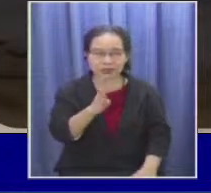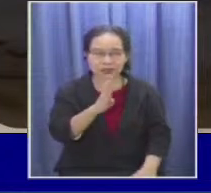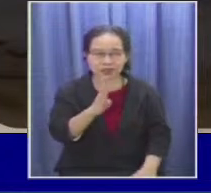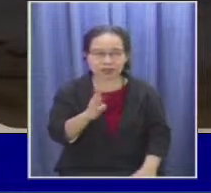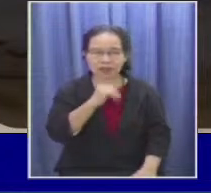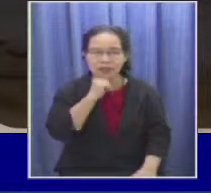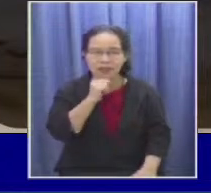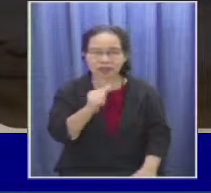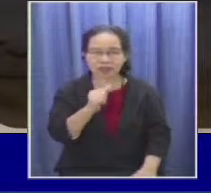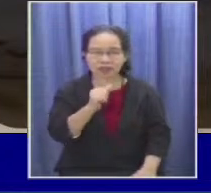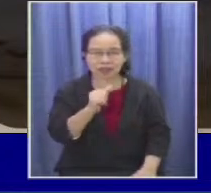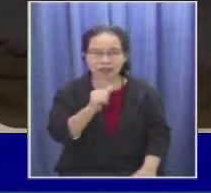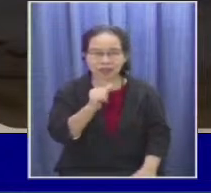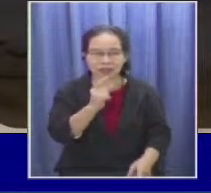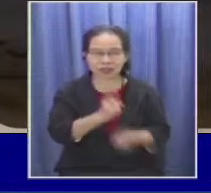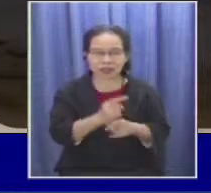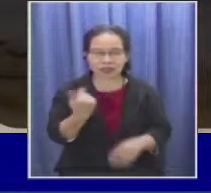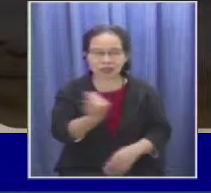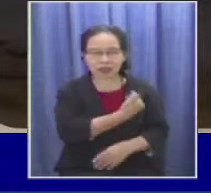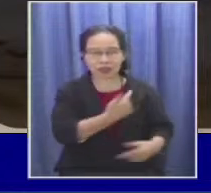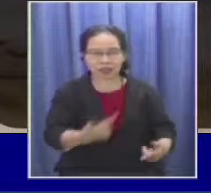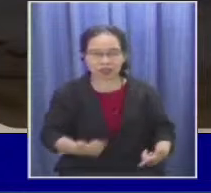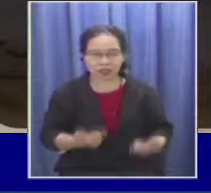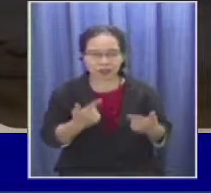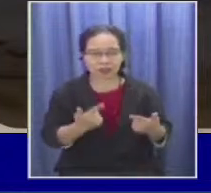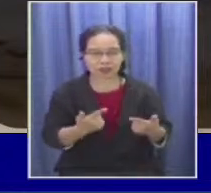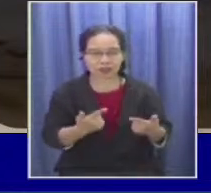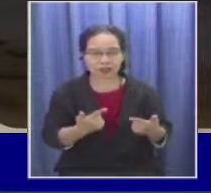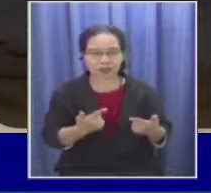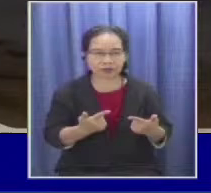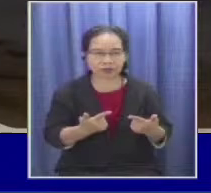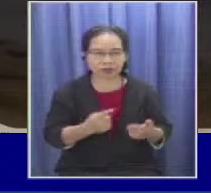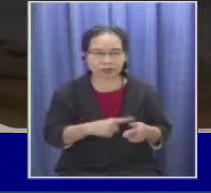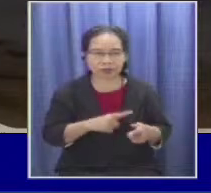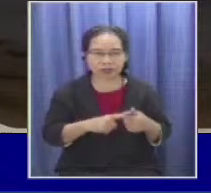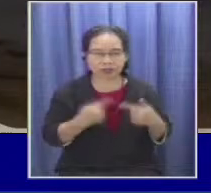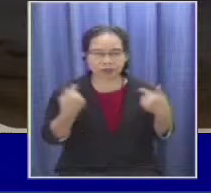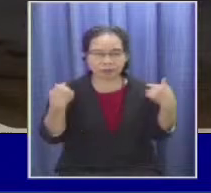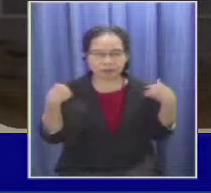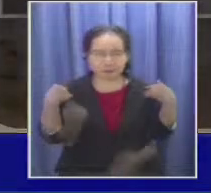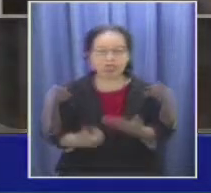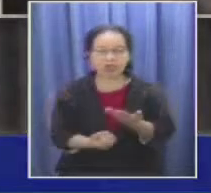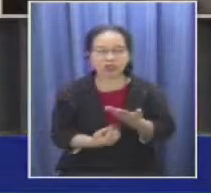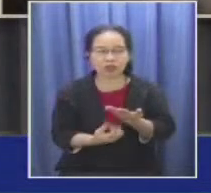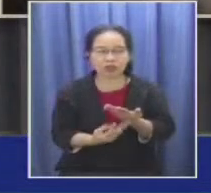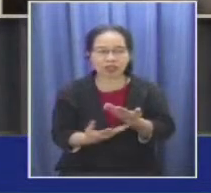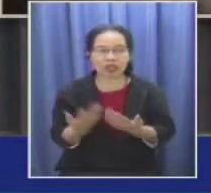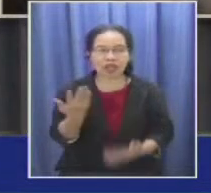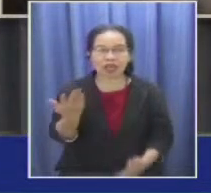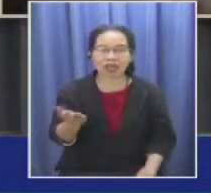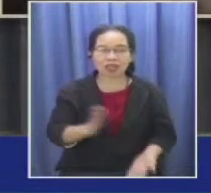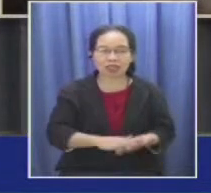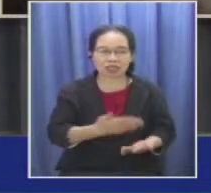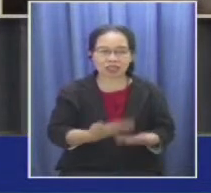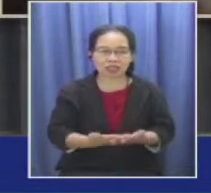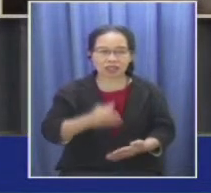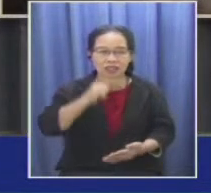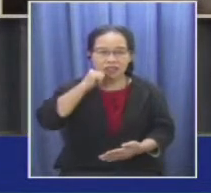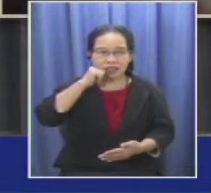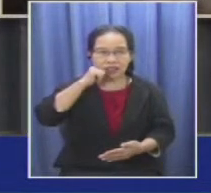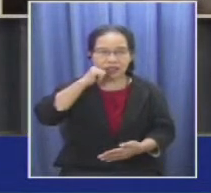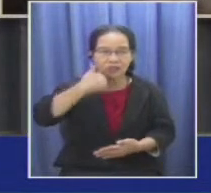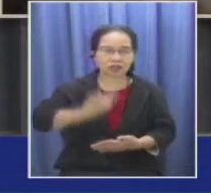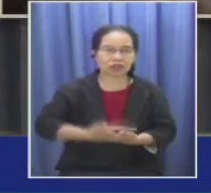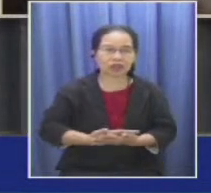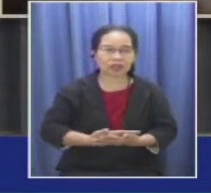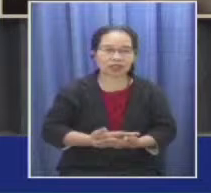wo de ya wonim ne yɛbɛto wo kyena meka mabusuani bi Saba busuani no na oye de na ne ba meka